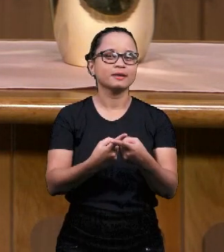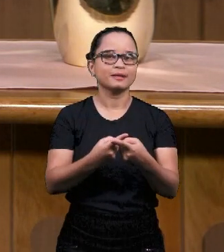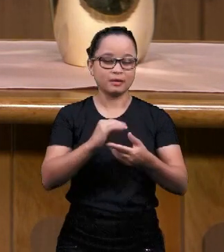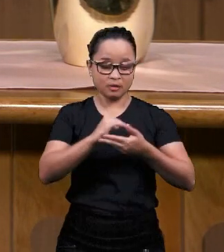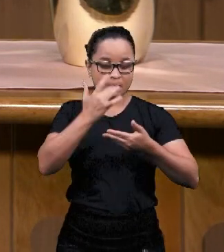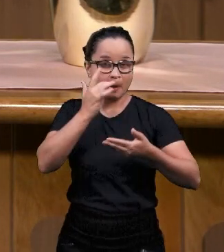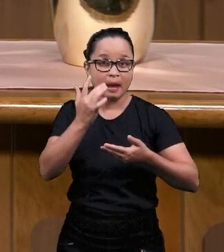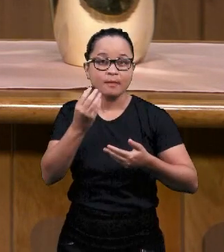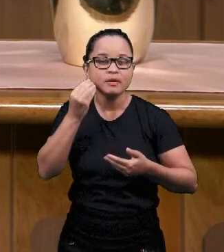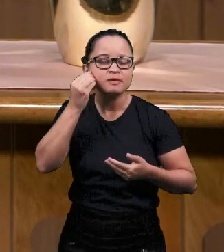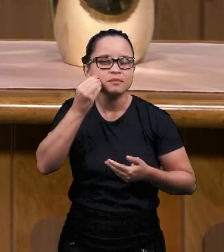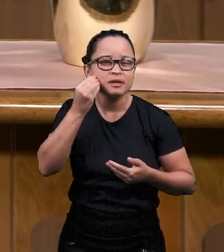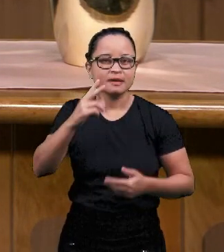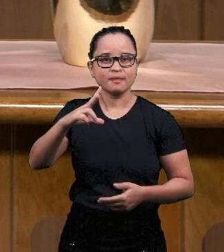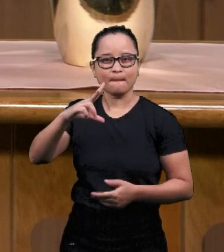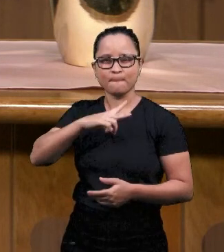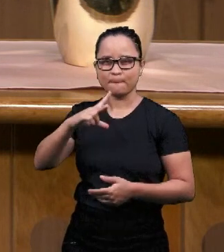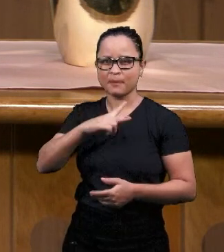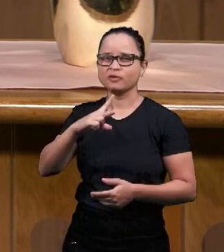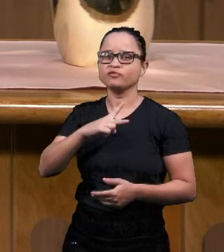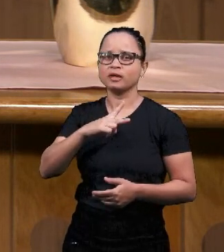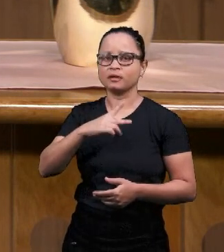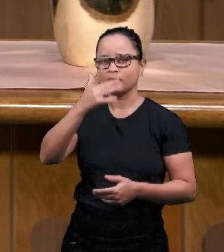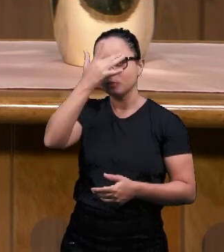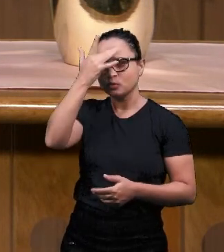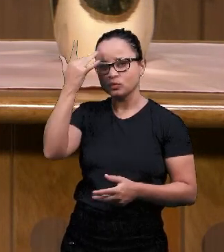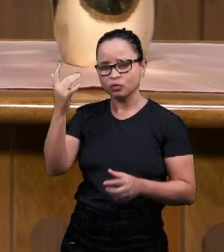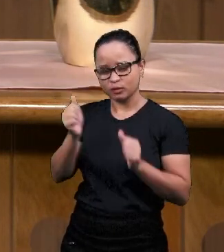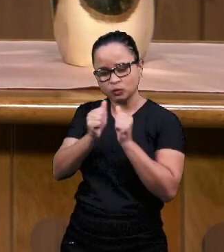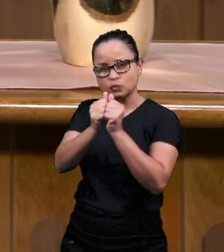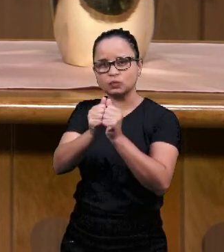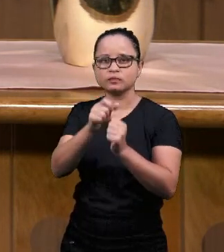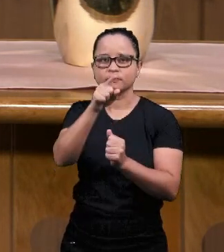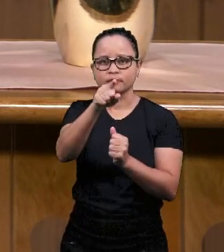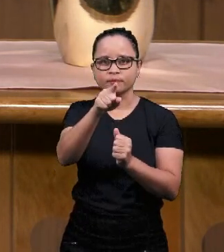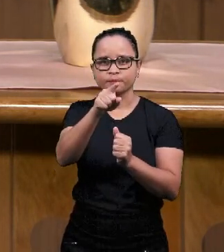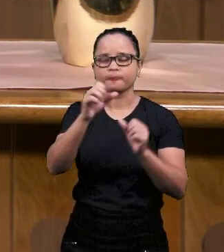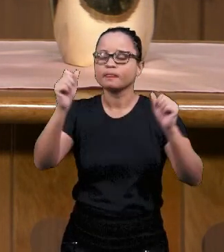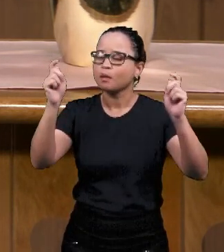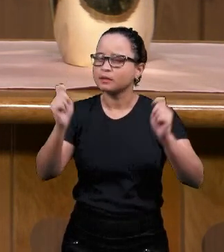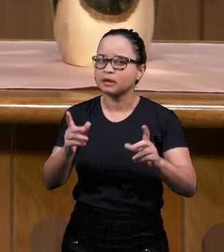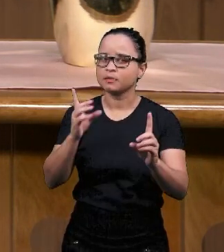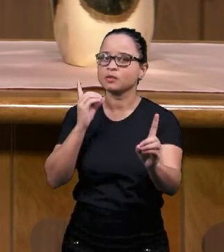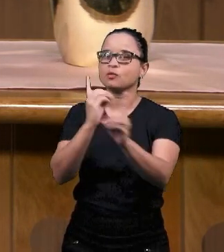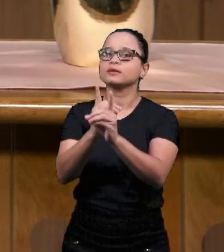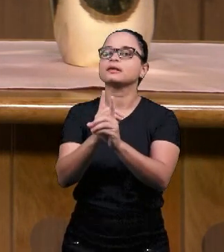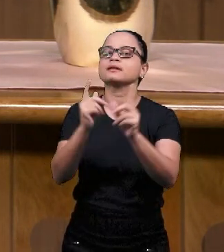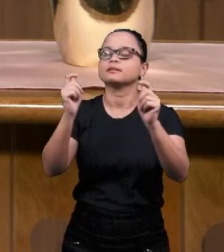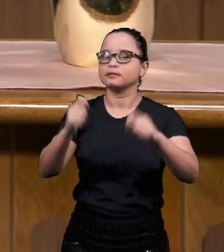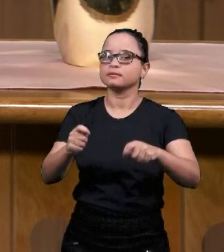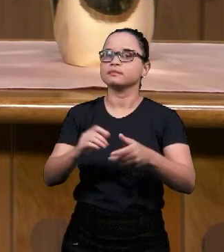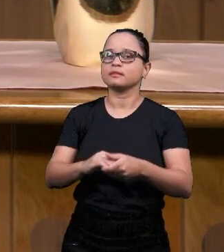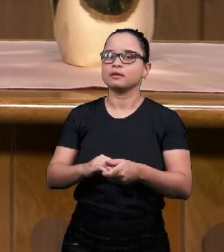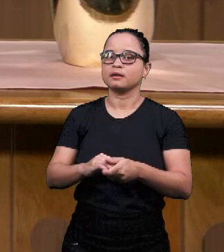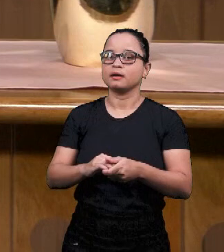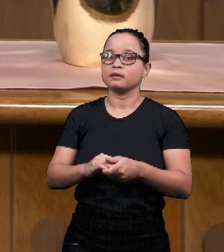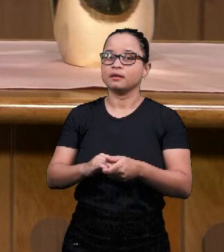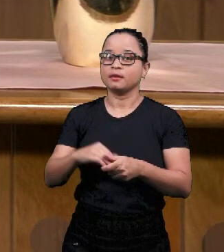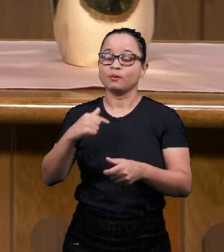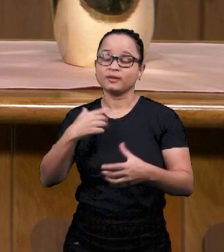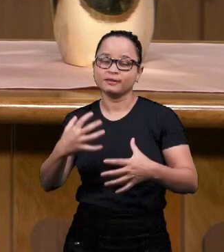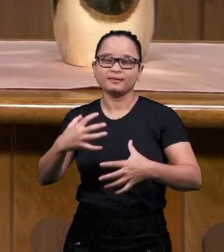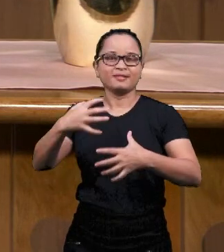это благословение, оно индивидуально. Человек, который рядом с тобой, может быть, уже нашел это сокровище,